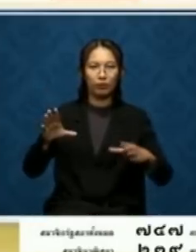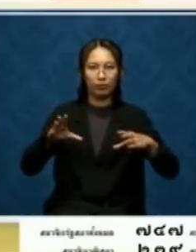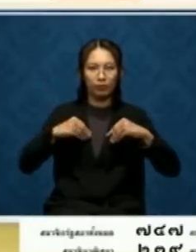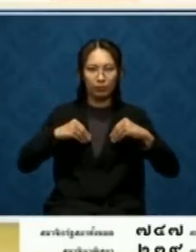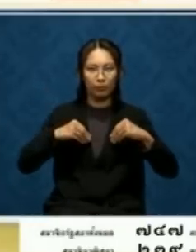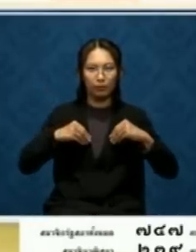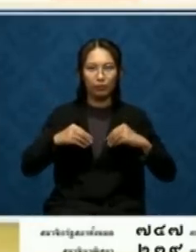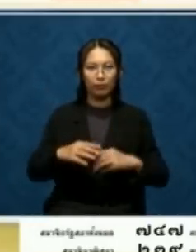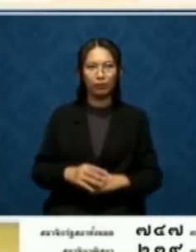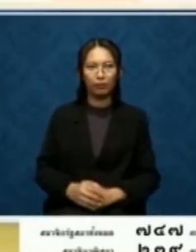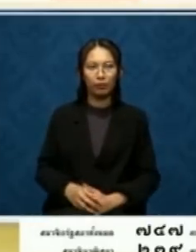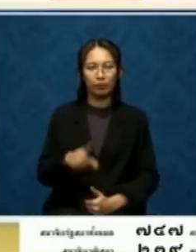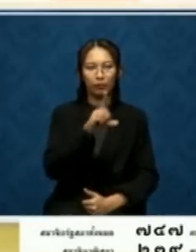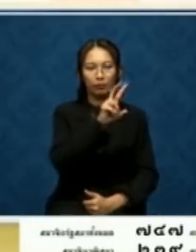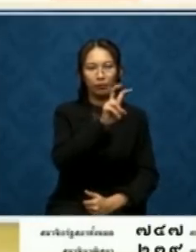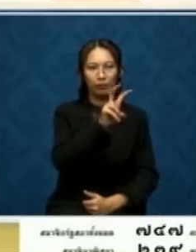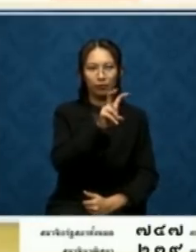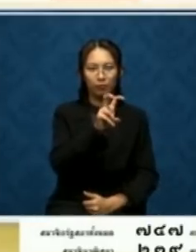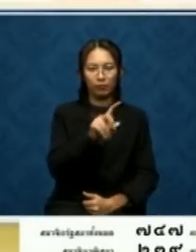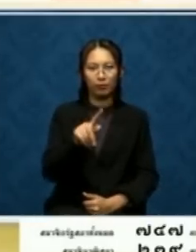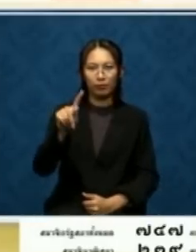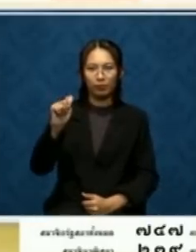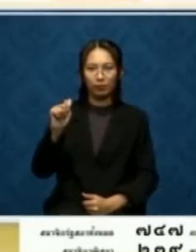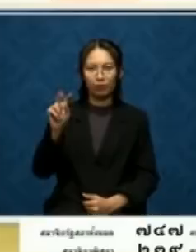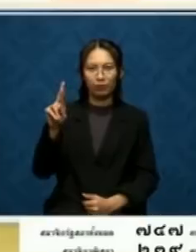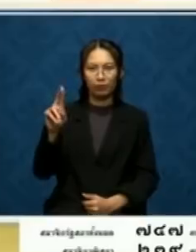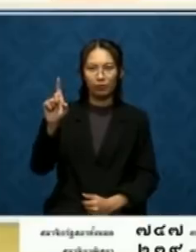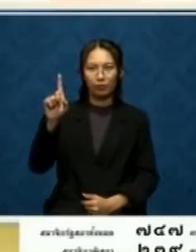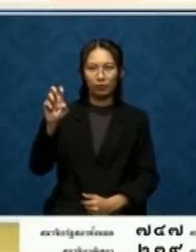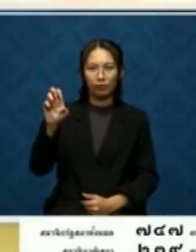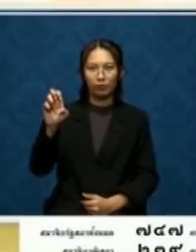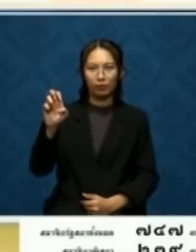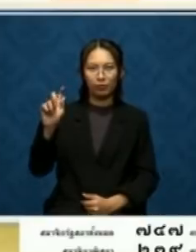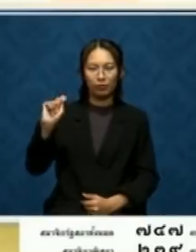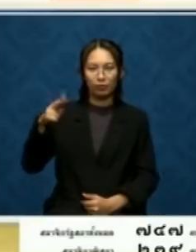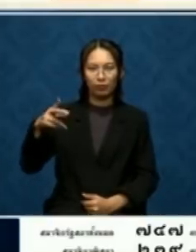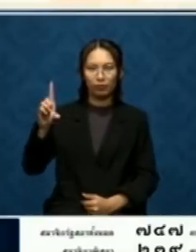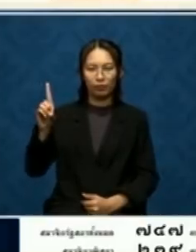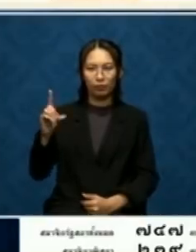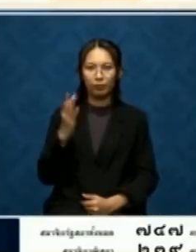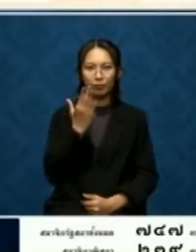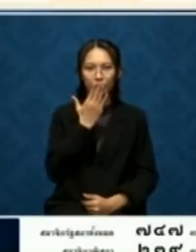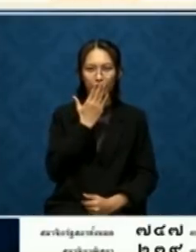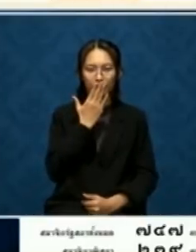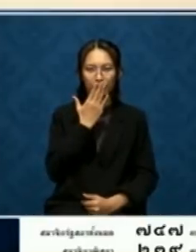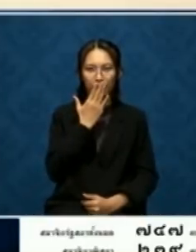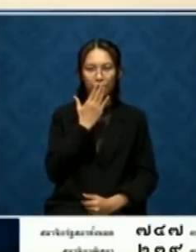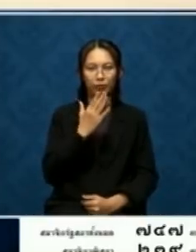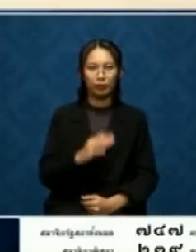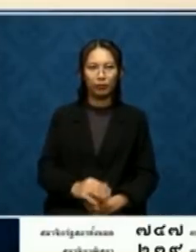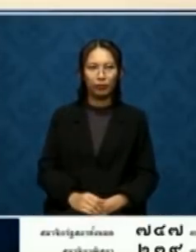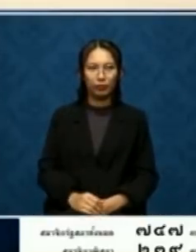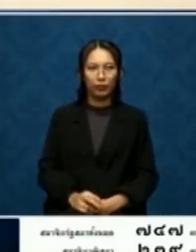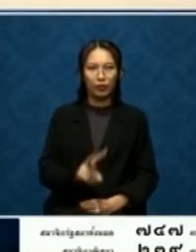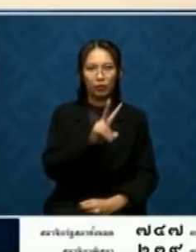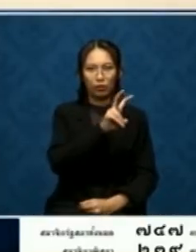ครับเป็นเพราะปัจจัยเลยใช่ไหมฮะหมายถึงว่าเป็นเพราะว่าเพื่อไทยสามารถดึงพลังประชารัฐปิดท้ายเข้ามาได ้ก็มีส่วนนะก็มีผู้เปรียบเทียบเอา